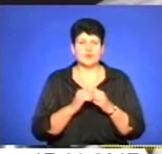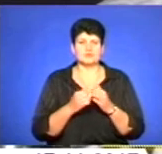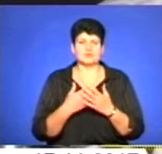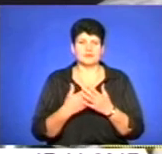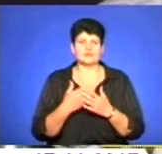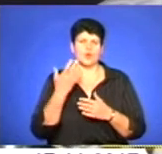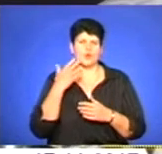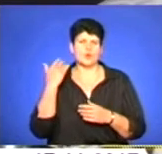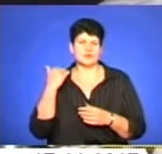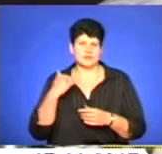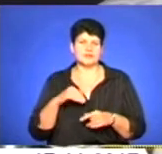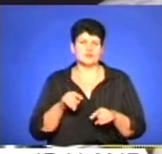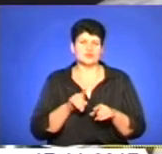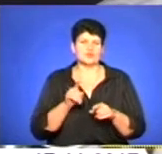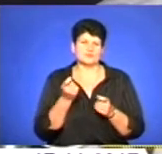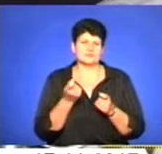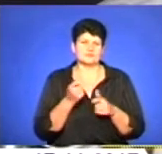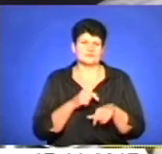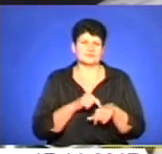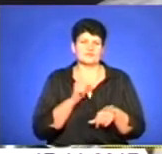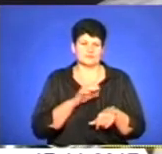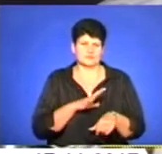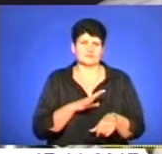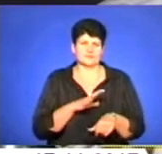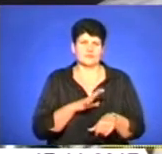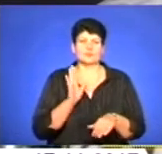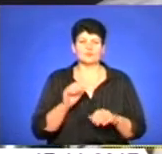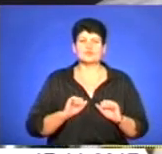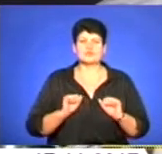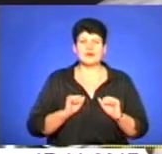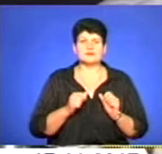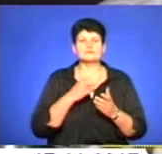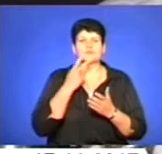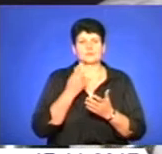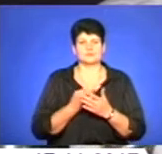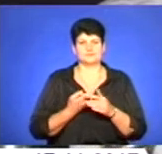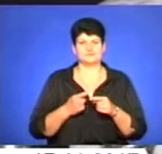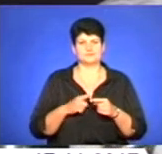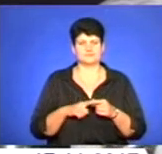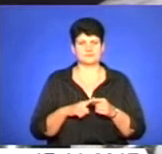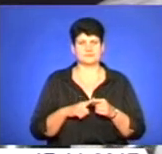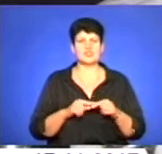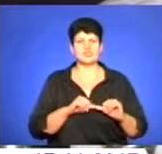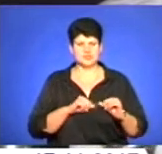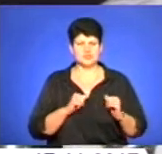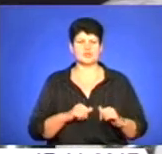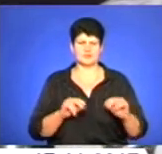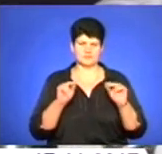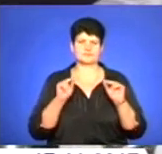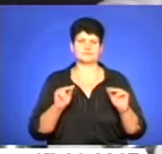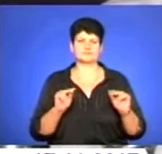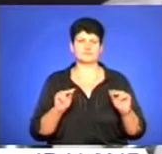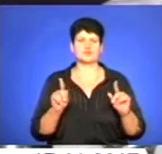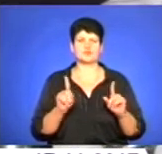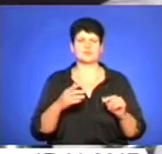десь колись щось подібне відчував. І будемо старатися це перенести щиро, по правді,